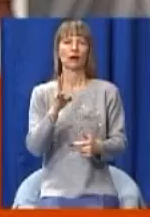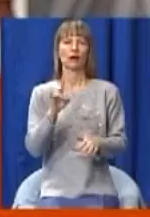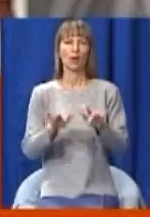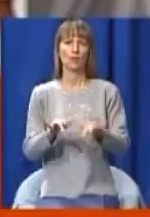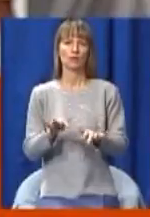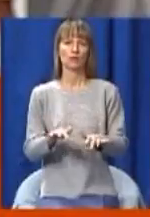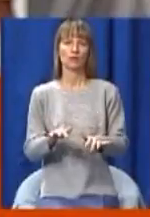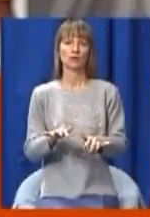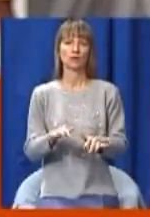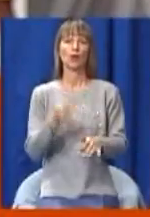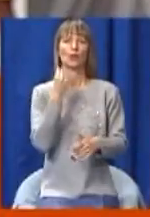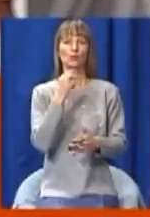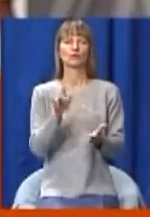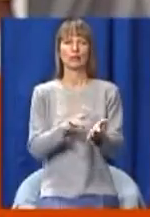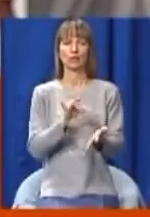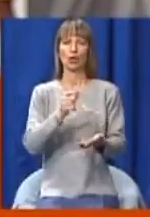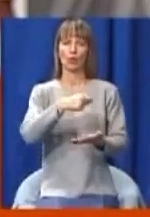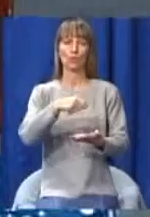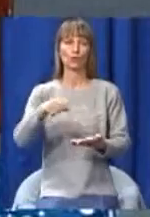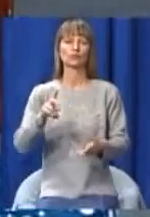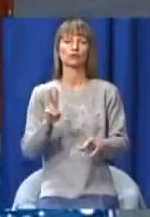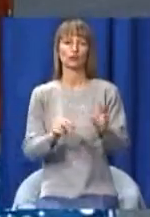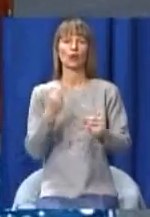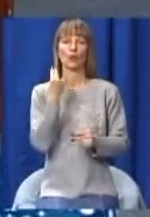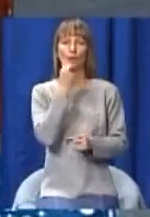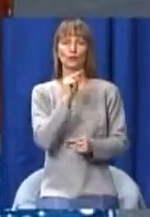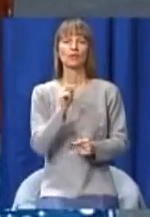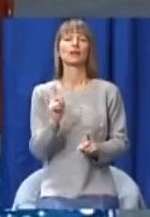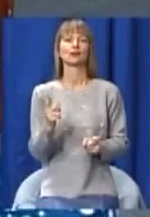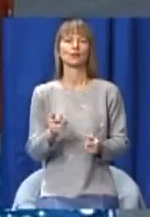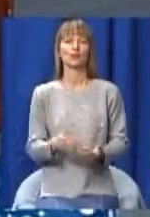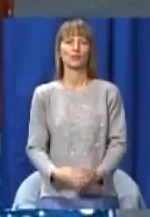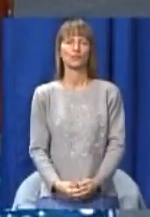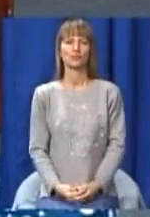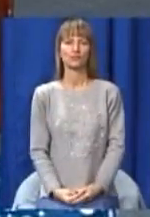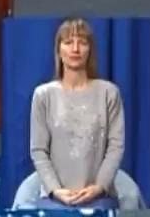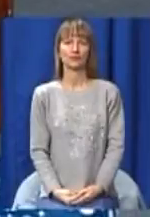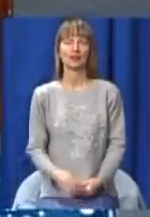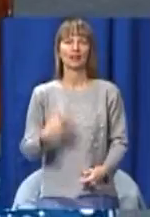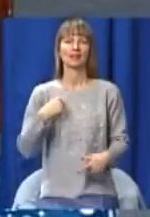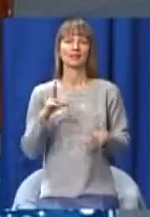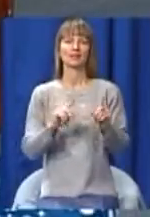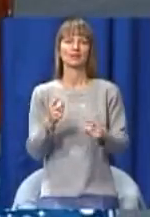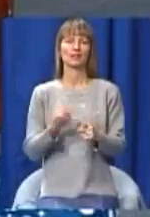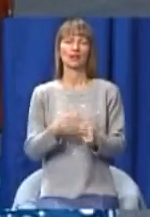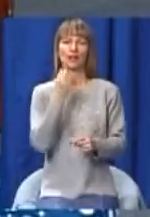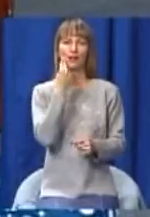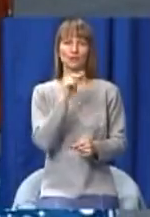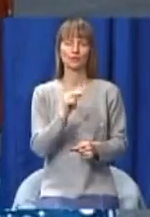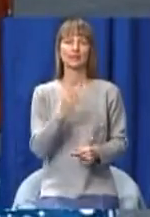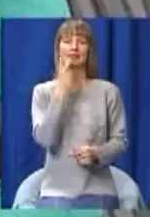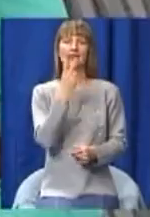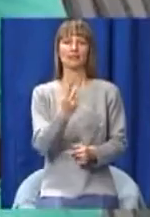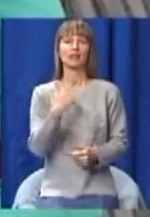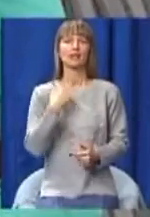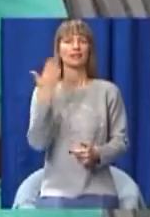електронів? Зошит та ручка. Зошит та ручка ти вважаєш краще. А чому? Так. Я вважаю це кращим. Дивись,